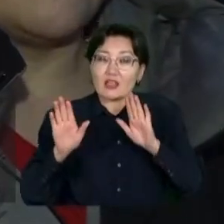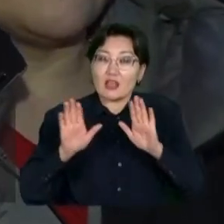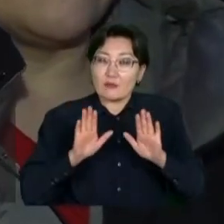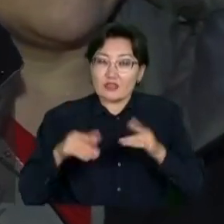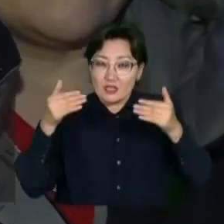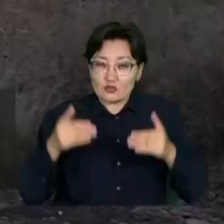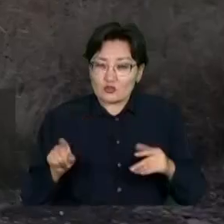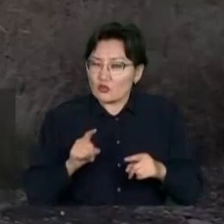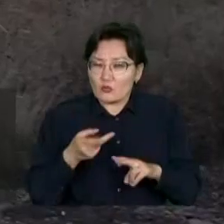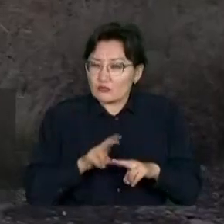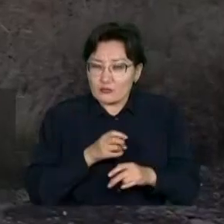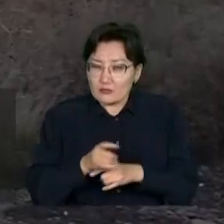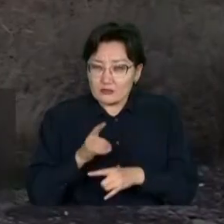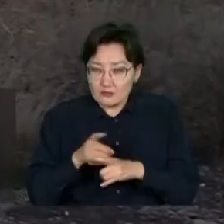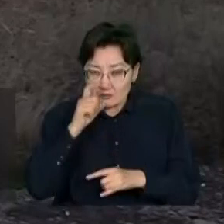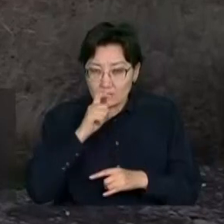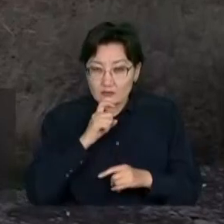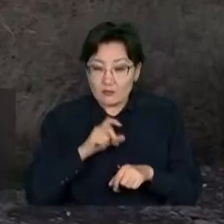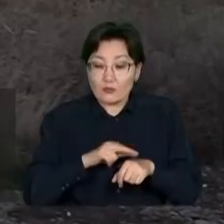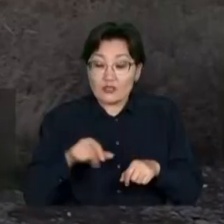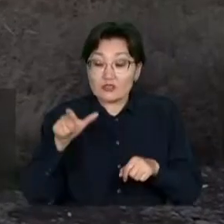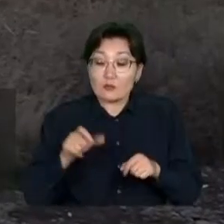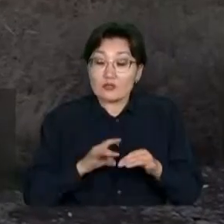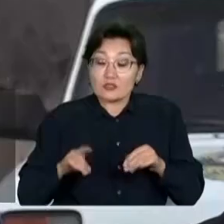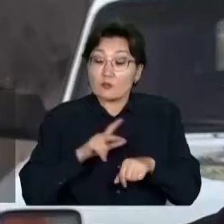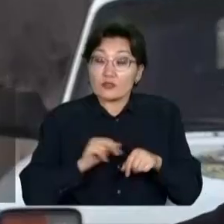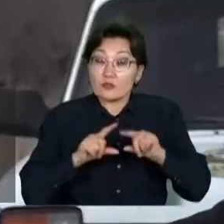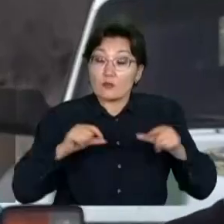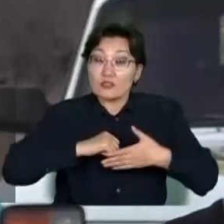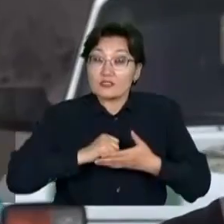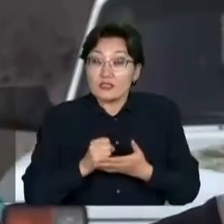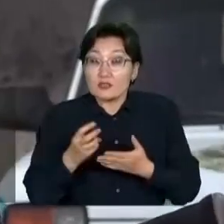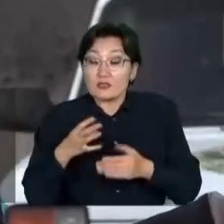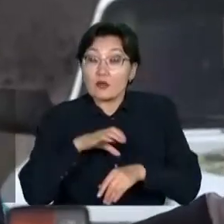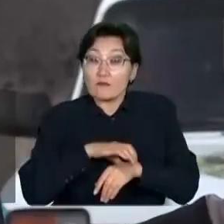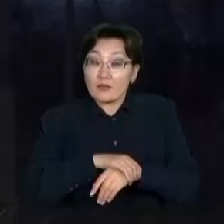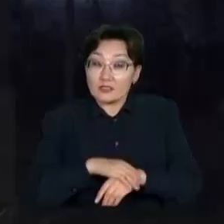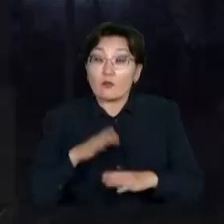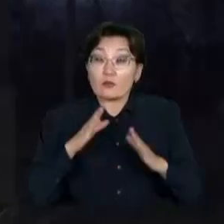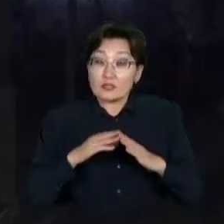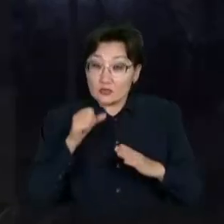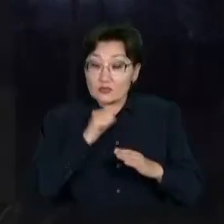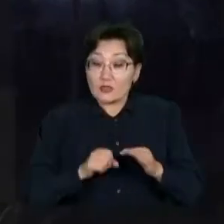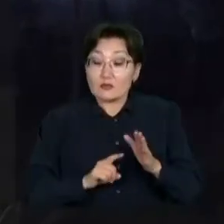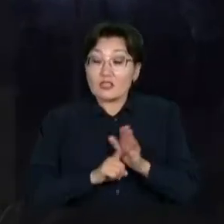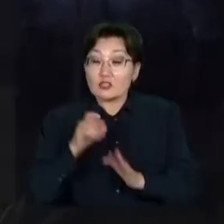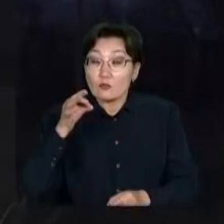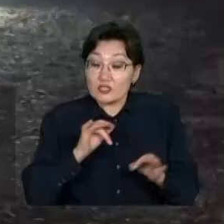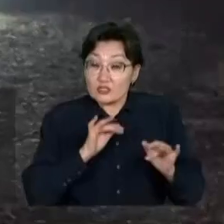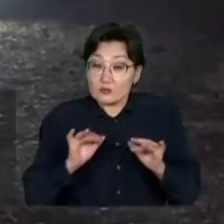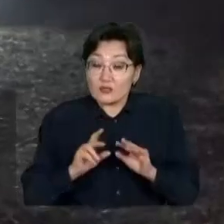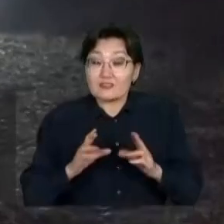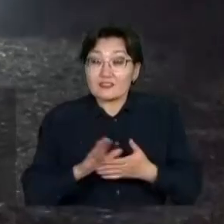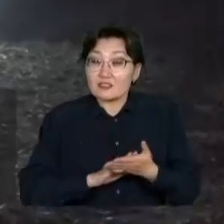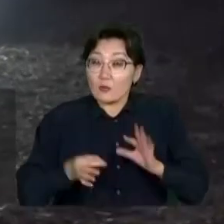это за издевательство? Местные участковые и районная полиция пока подтвердили несколько фактов домовых краж и завели уголовное дело. Однако